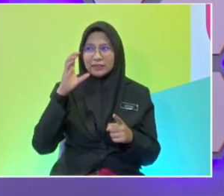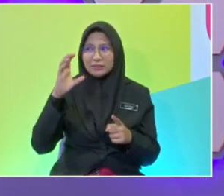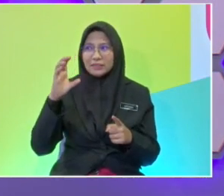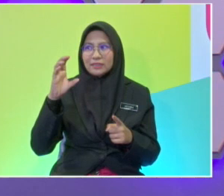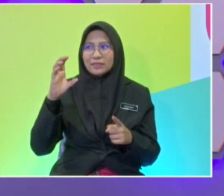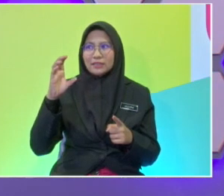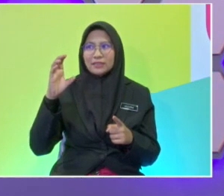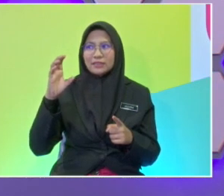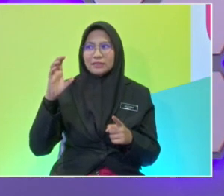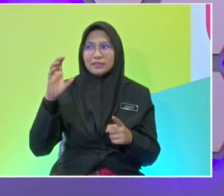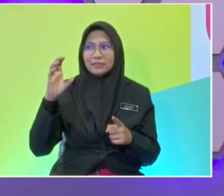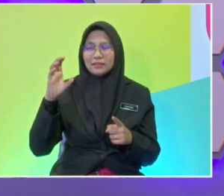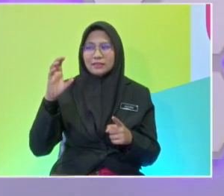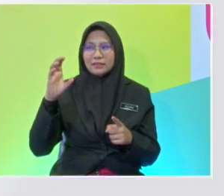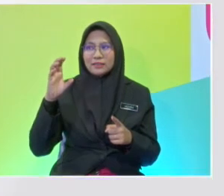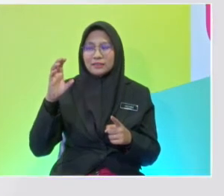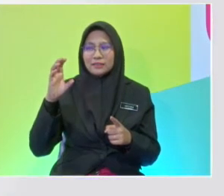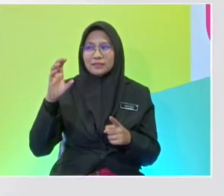yang pertama